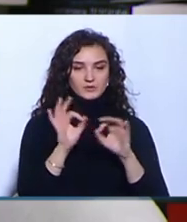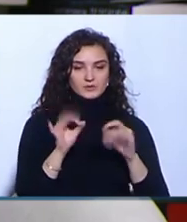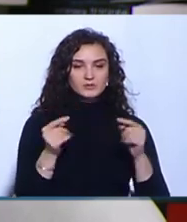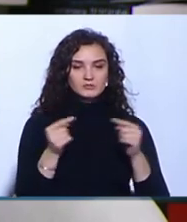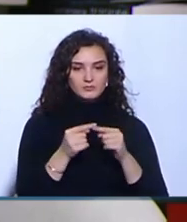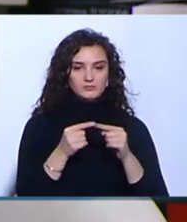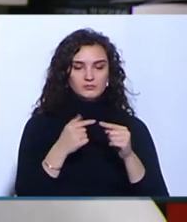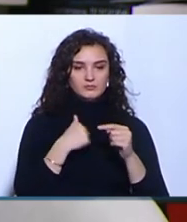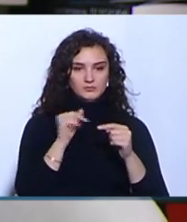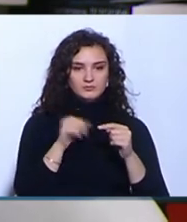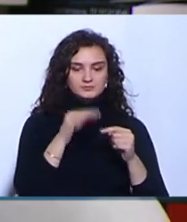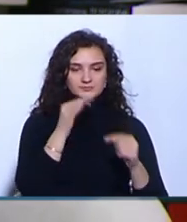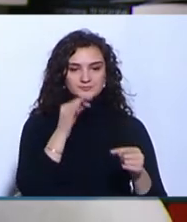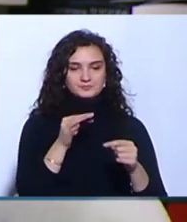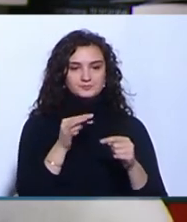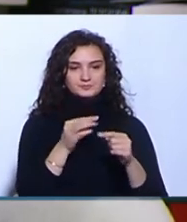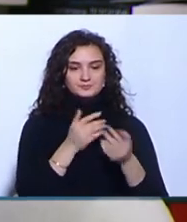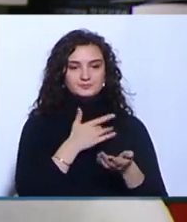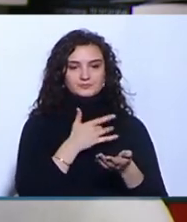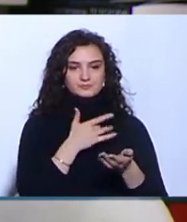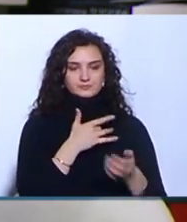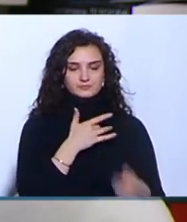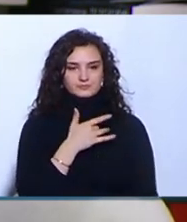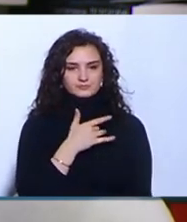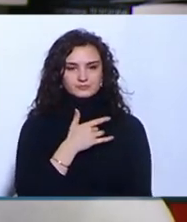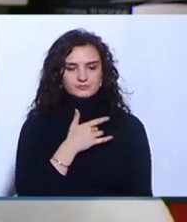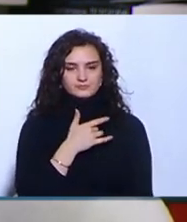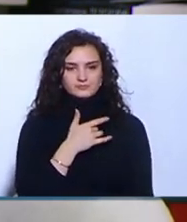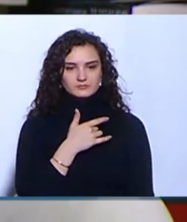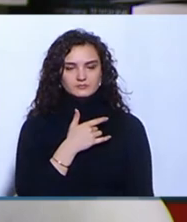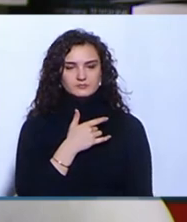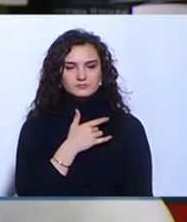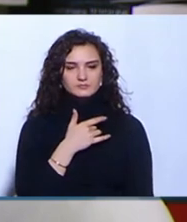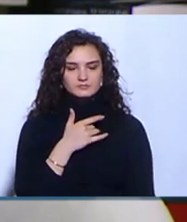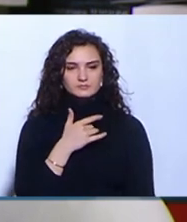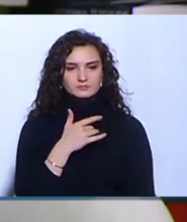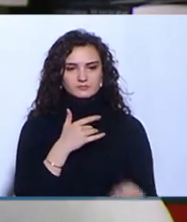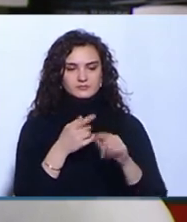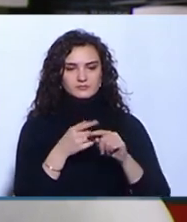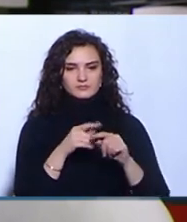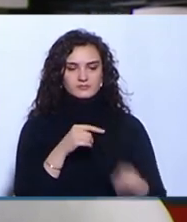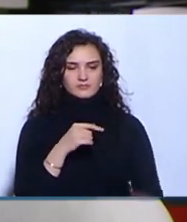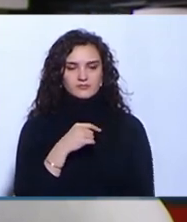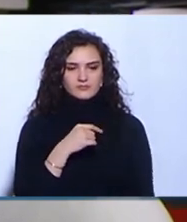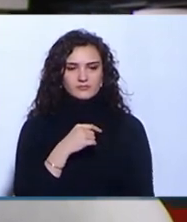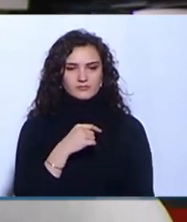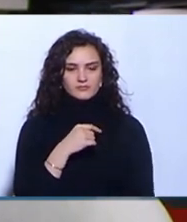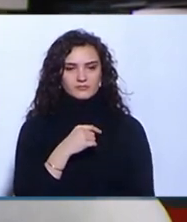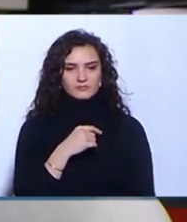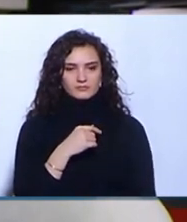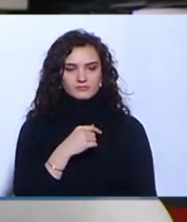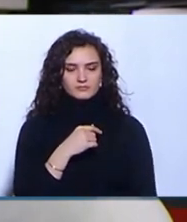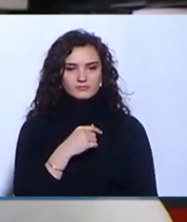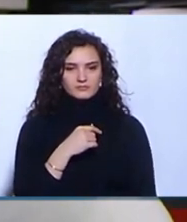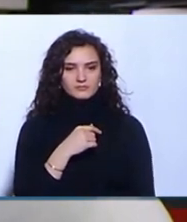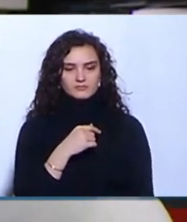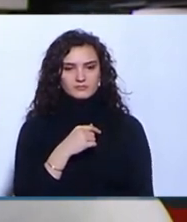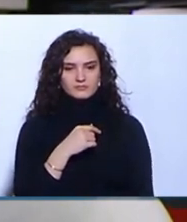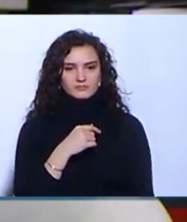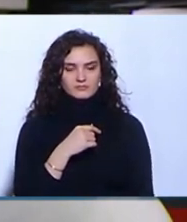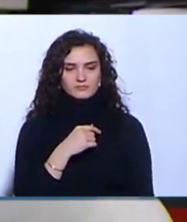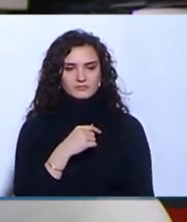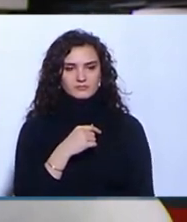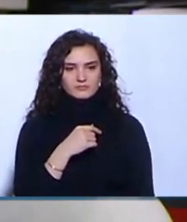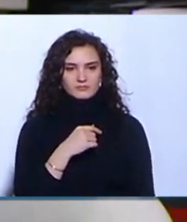და შემიძლია გითხრათ, რომ დაახლოებით 10 მილიონი ადამიანი არის ოფიციალურად ლიმფედემით დიაგნოსტირებული და ამათგან 7 მილიონი